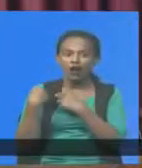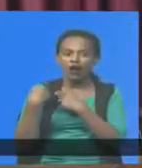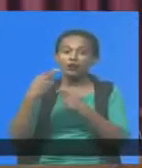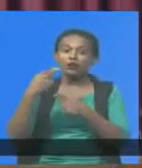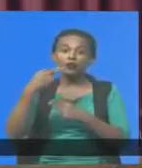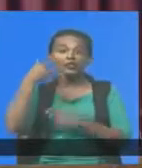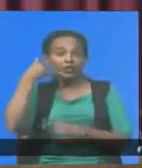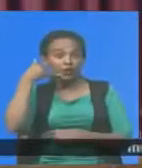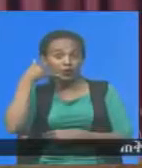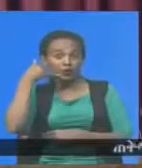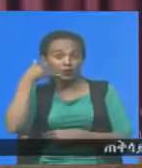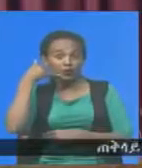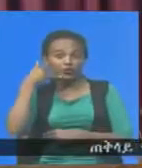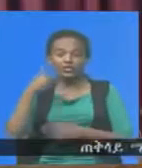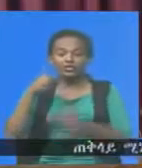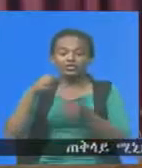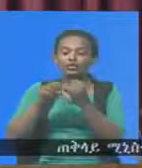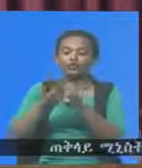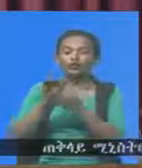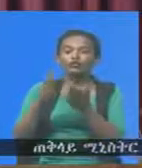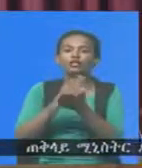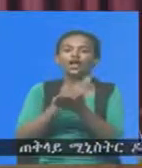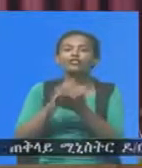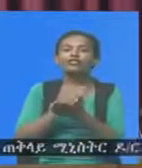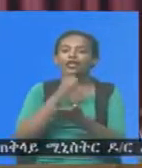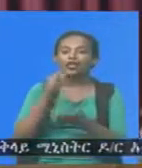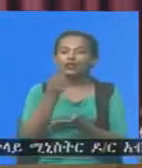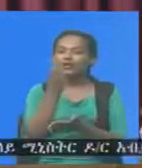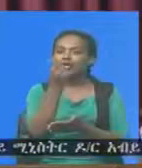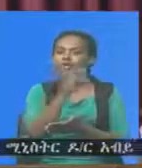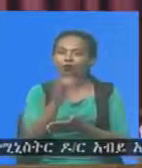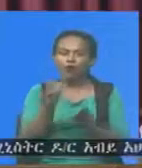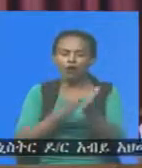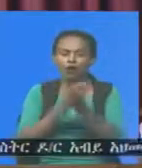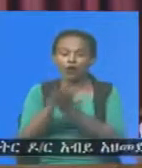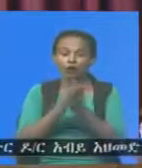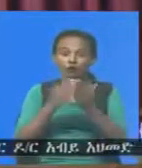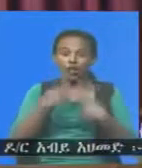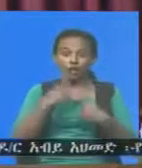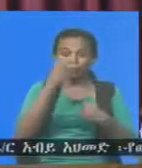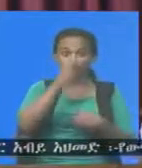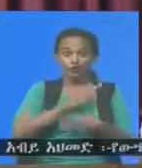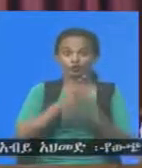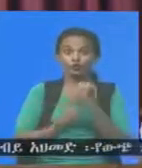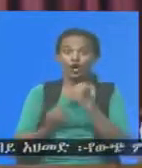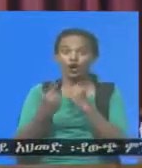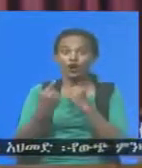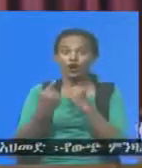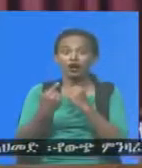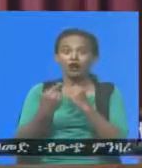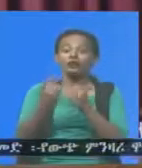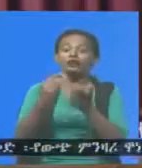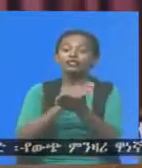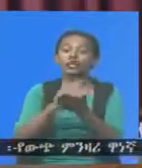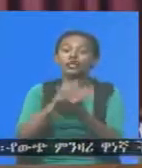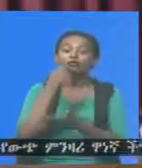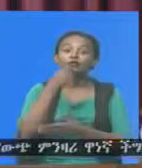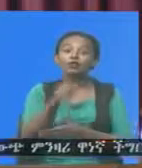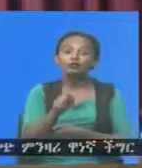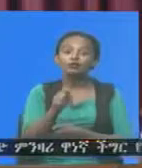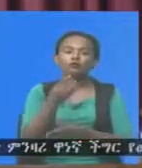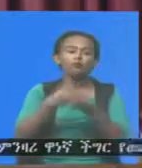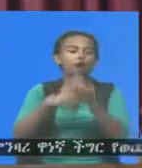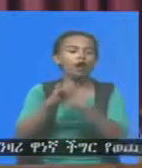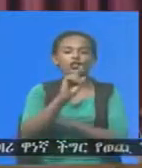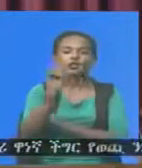በቴሌኮም ዘርፍ ውስጥ ያልተሳተፈ ገንዘብና ፍላጎት ያለው ሰው ብቻ ልሳተፍ ቢልም